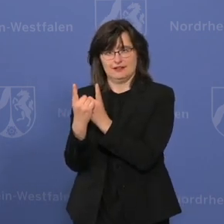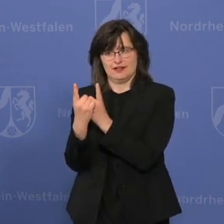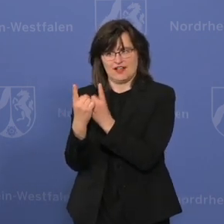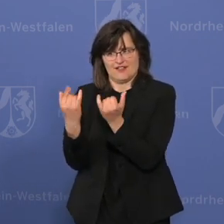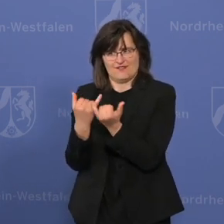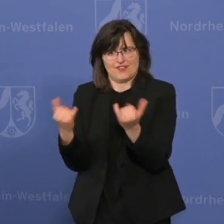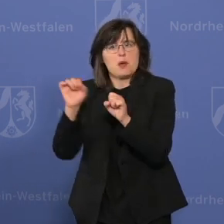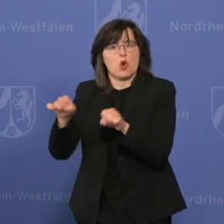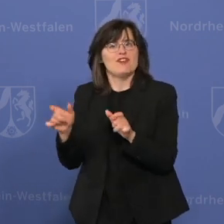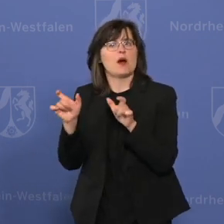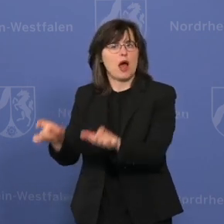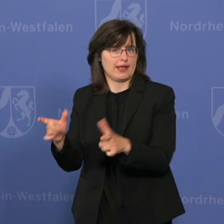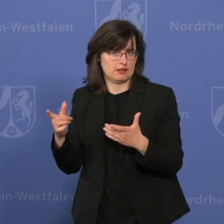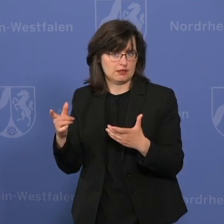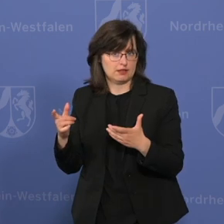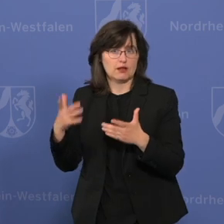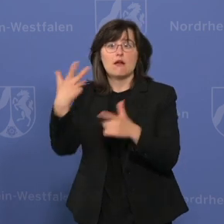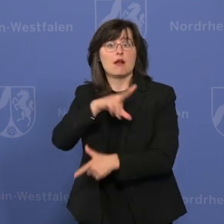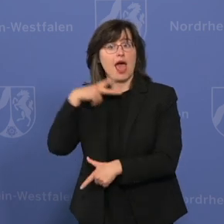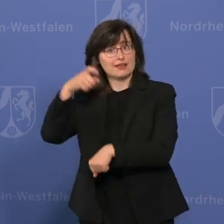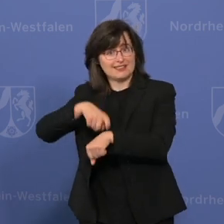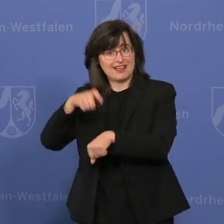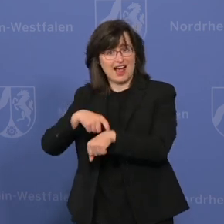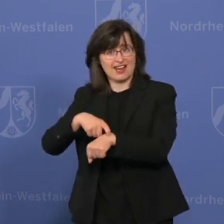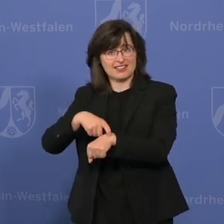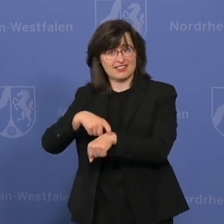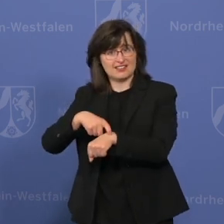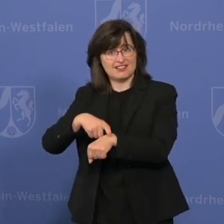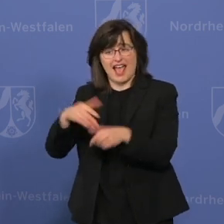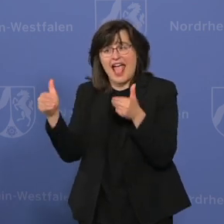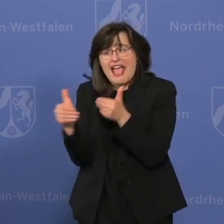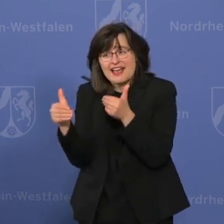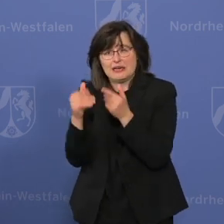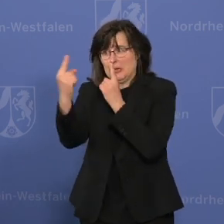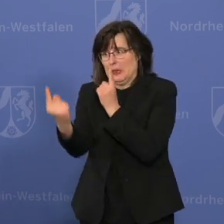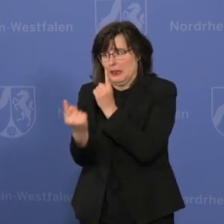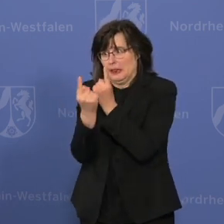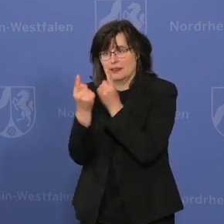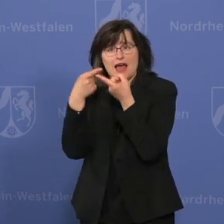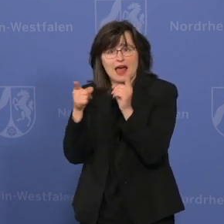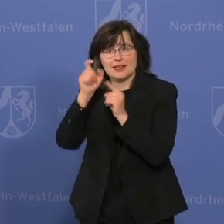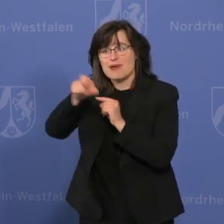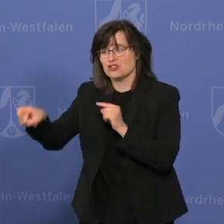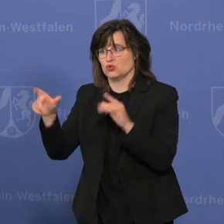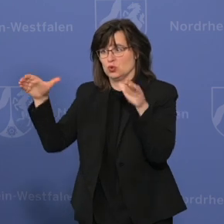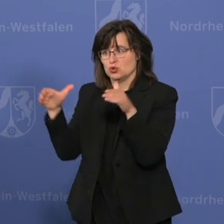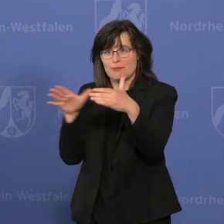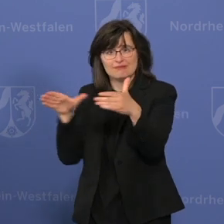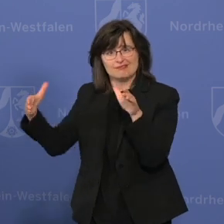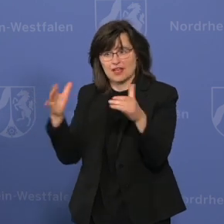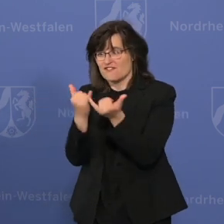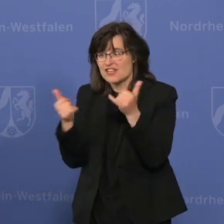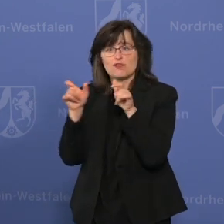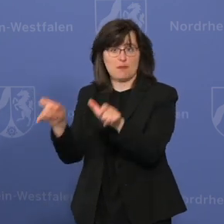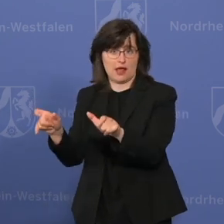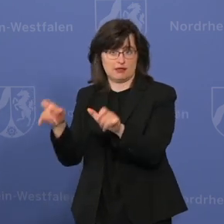vermeiden, dass wir über einen längeren Zeitraum sehr eng face-to-face mit anderen Menschen zusammenkommen. Und